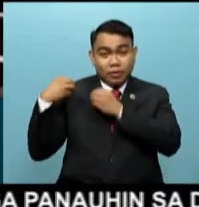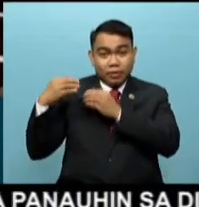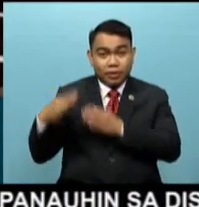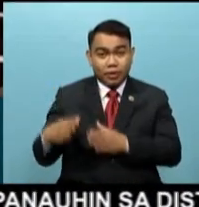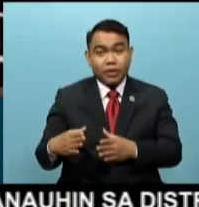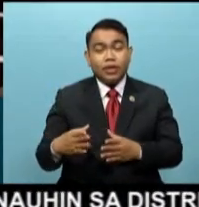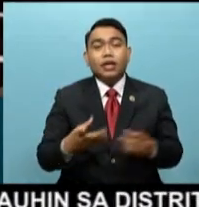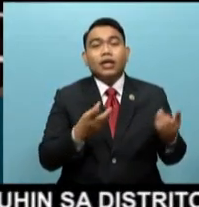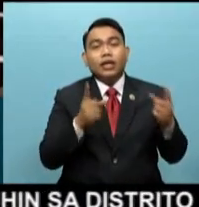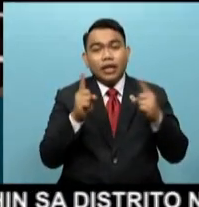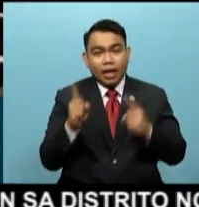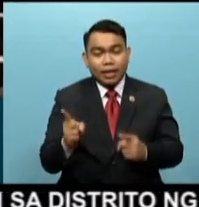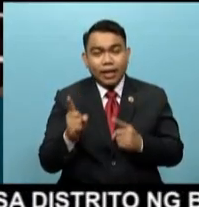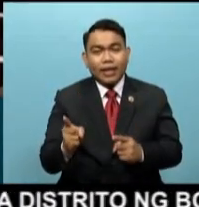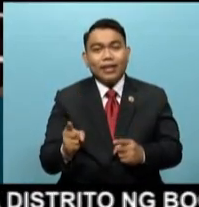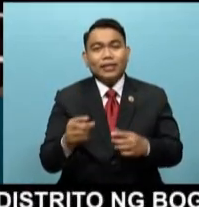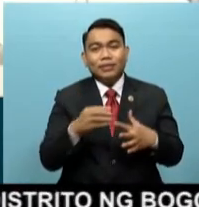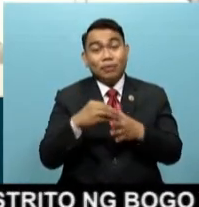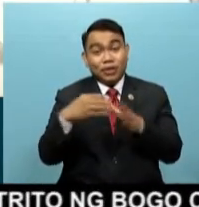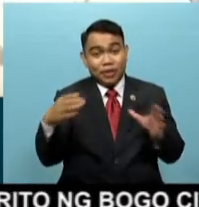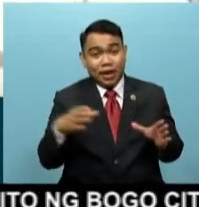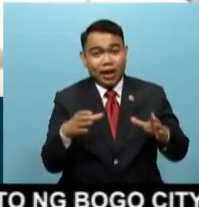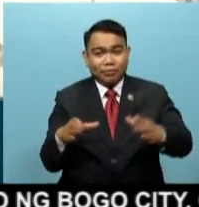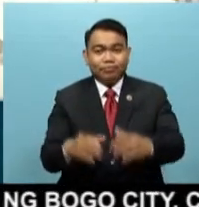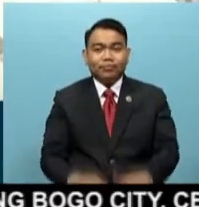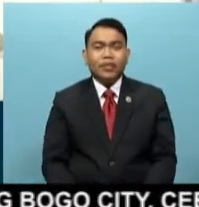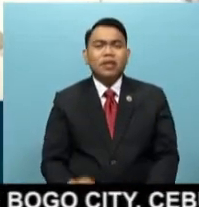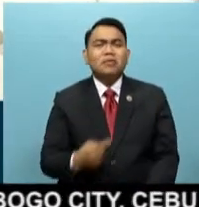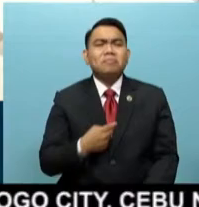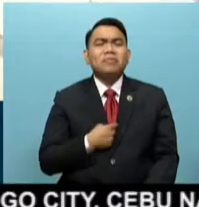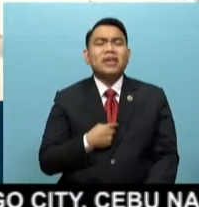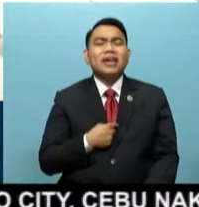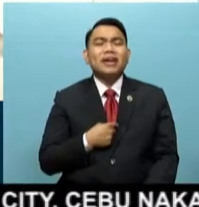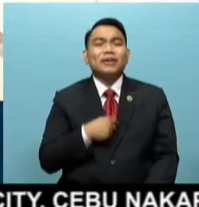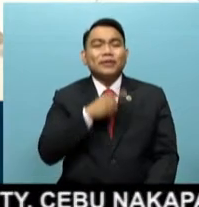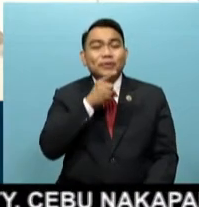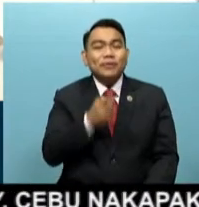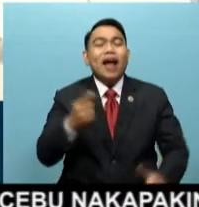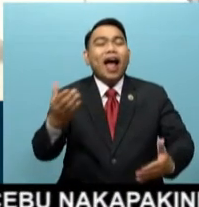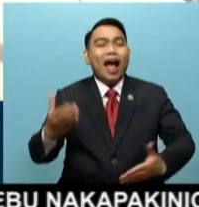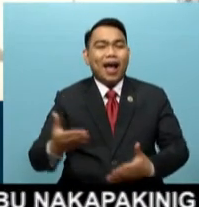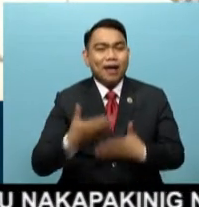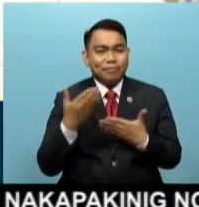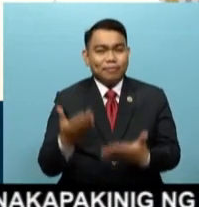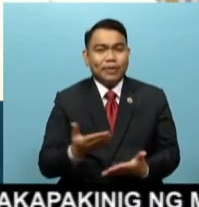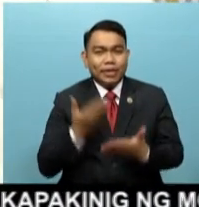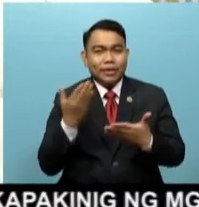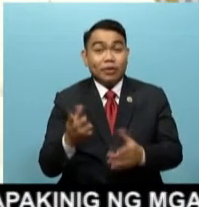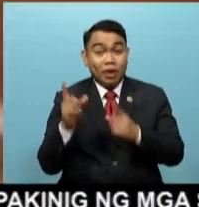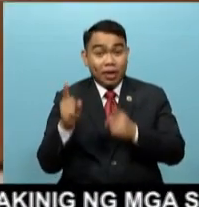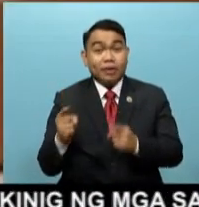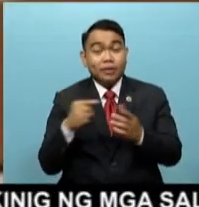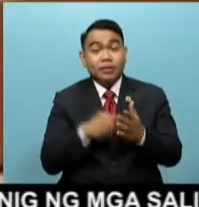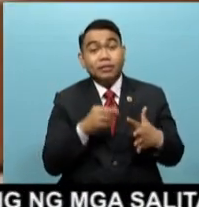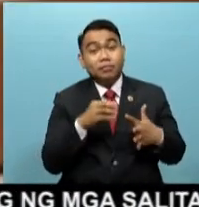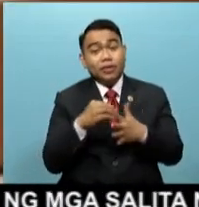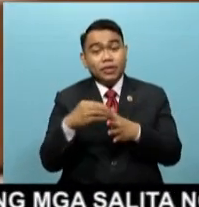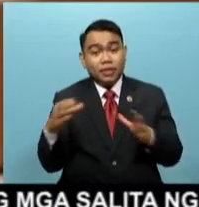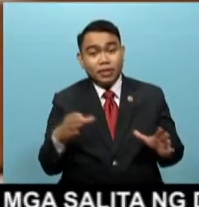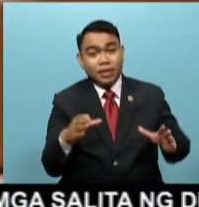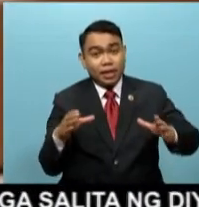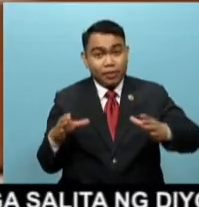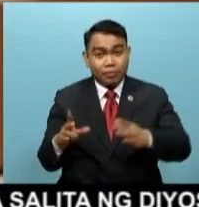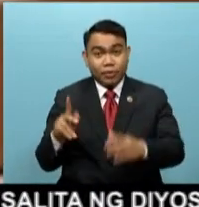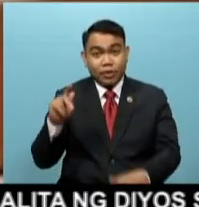sa isinagawang tanging pagtitipon. Maligaya at masaya po kami na nakadalo po kami sa tanging pagtitipon po ng